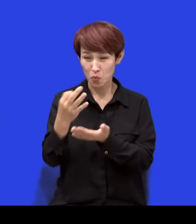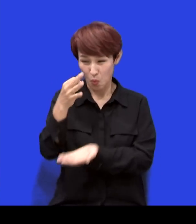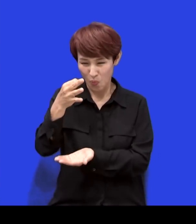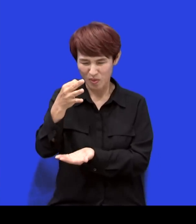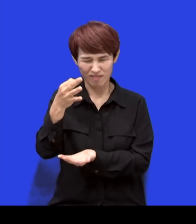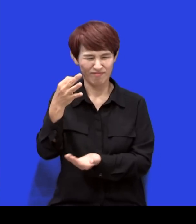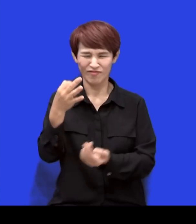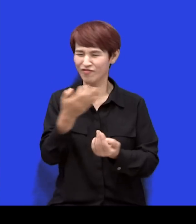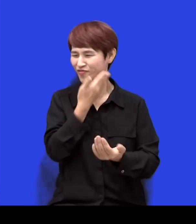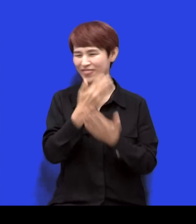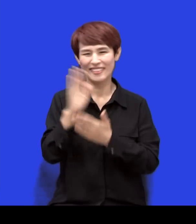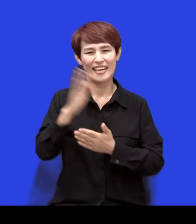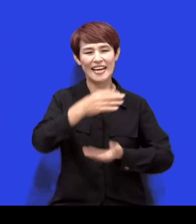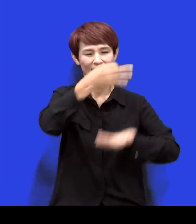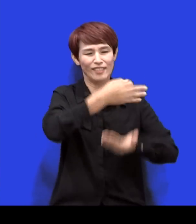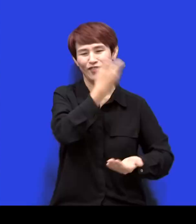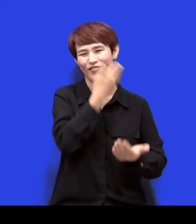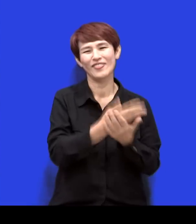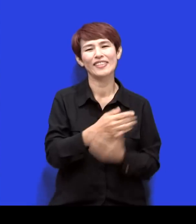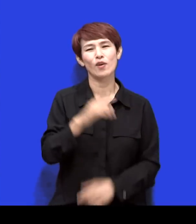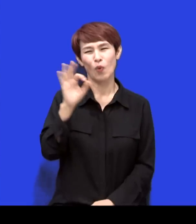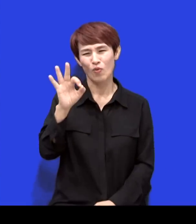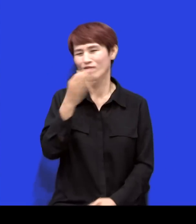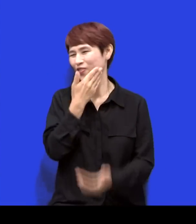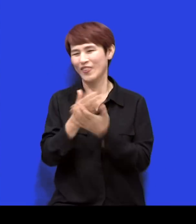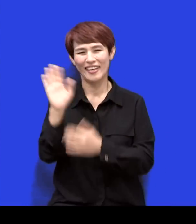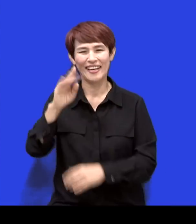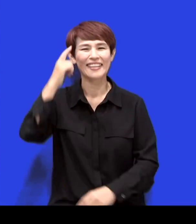가치가 중요하다. 그렇죠, 그렇죠. 예, 그걸 그 좀 배우게 됐죠.